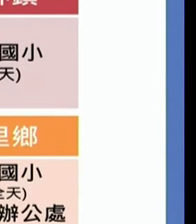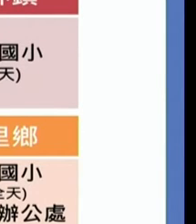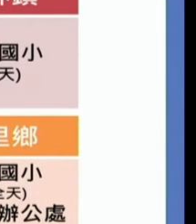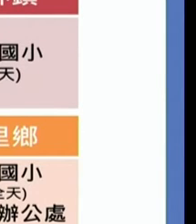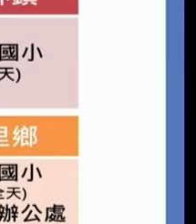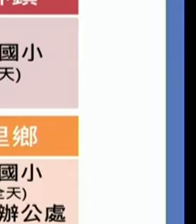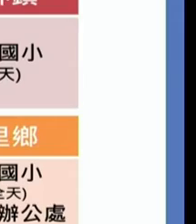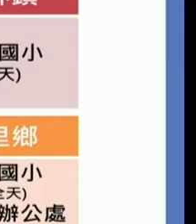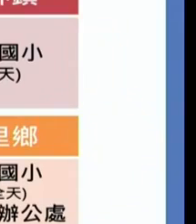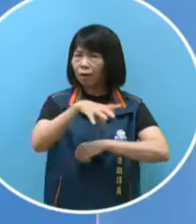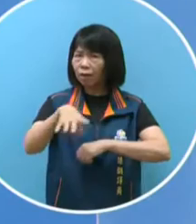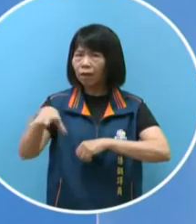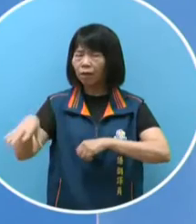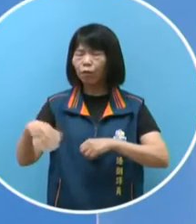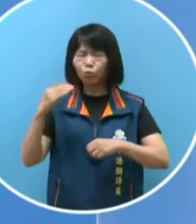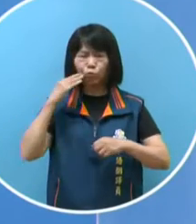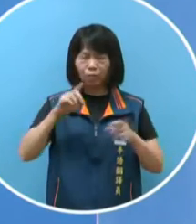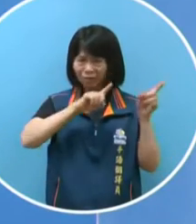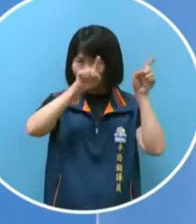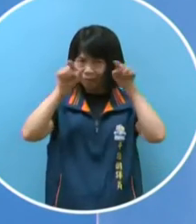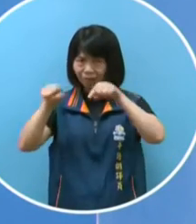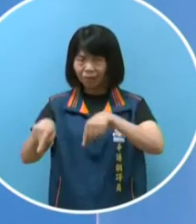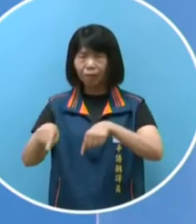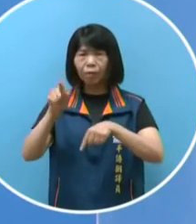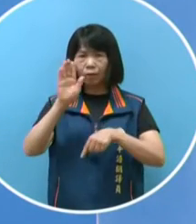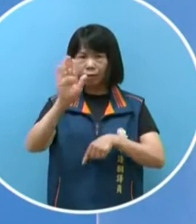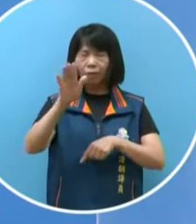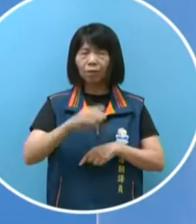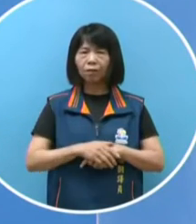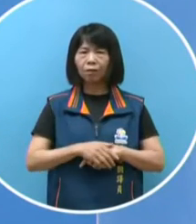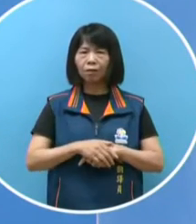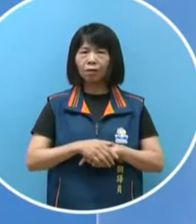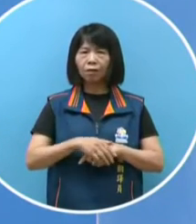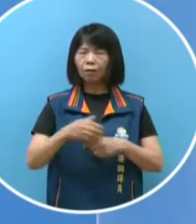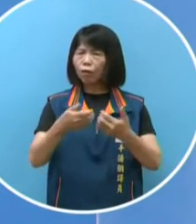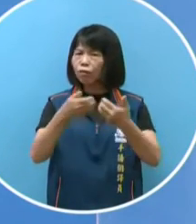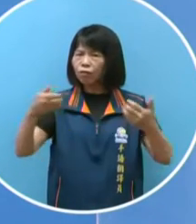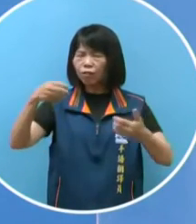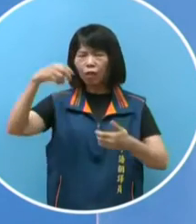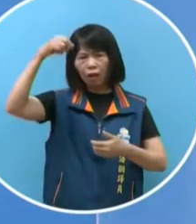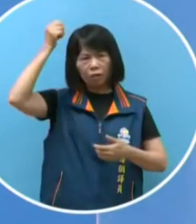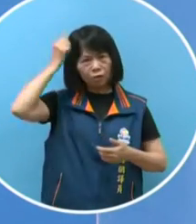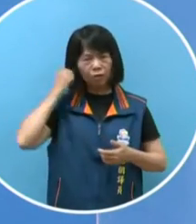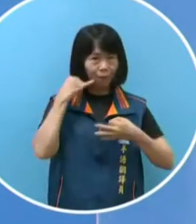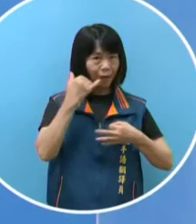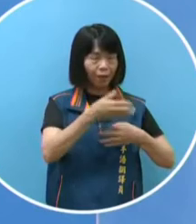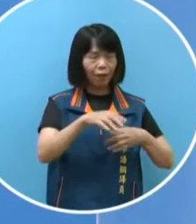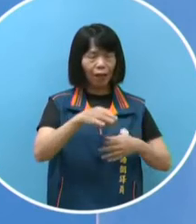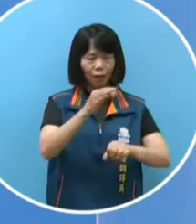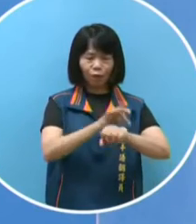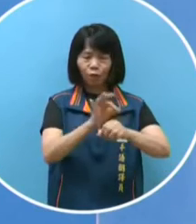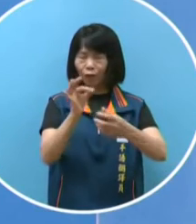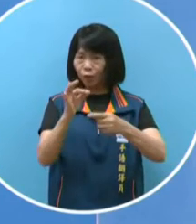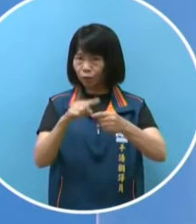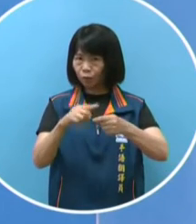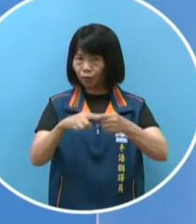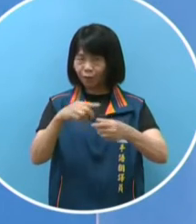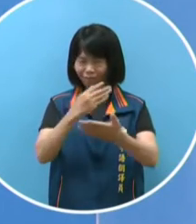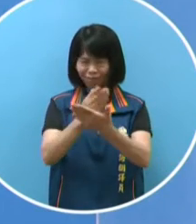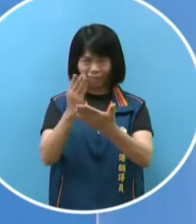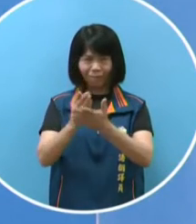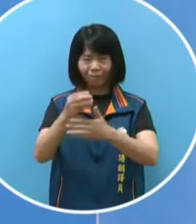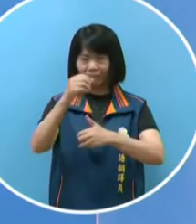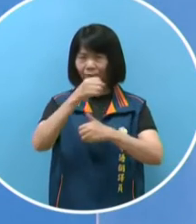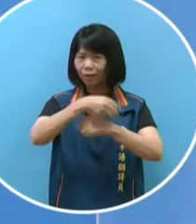面，如果有打全天的话，就表示那一天并没有分下午跟早上，整体的预约的系统